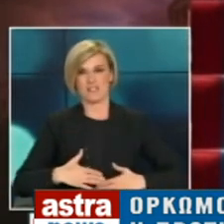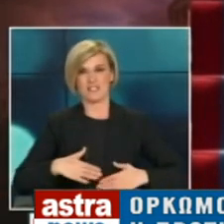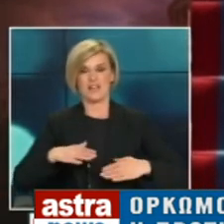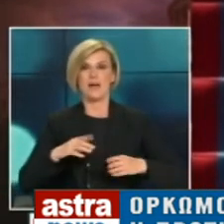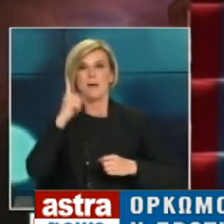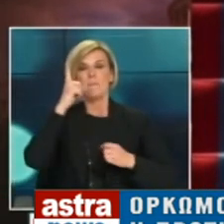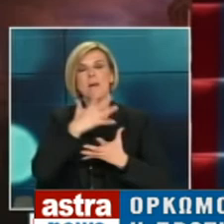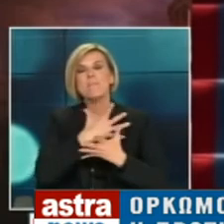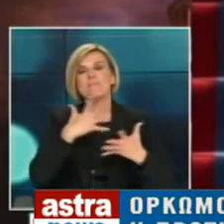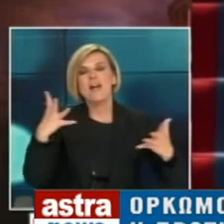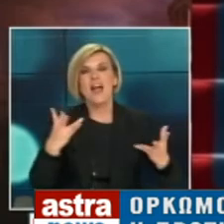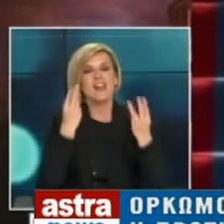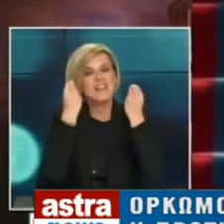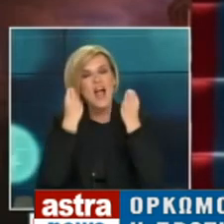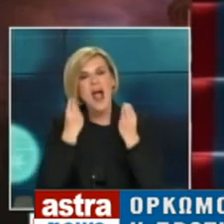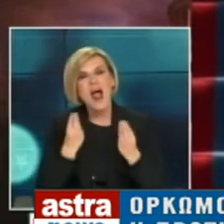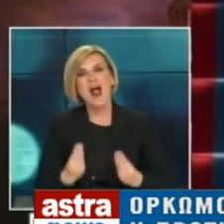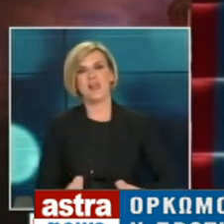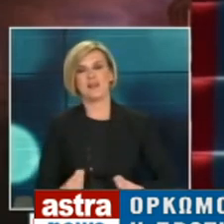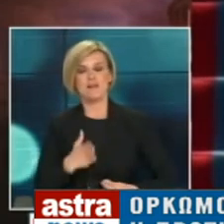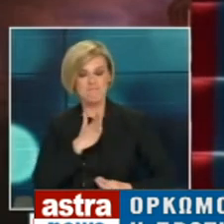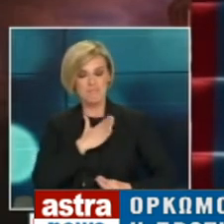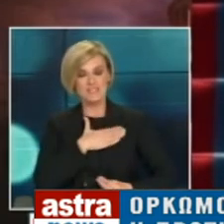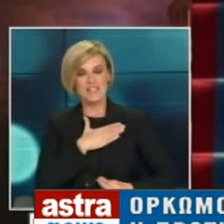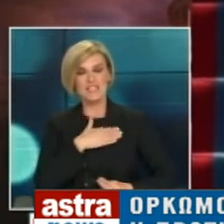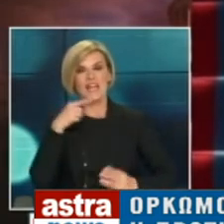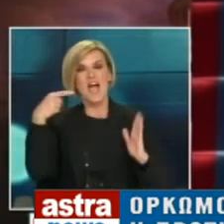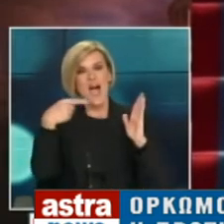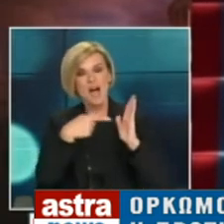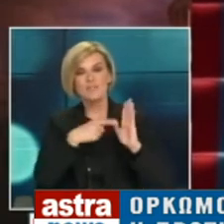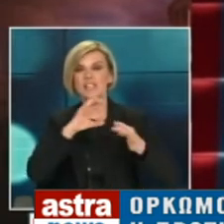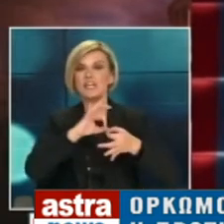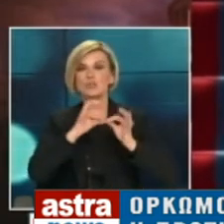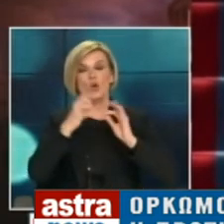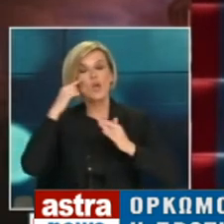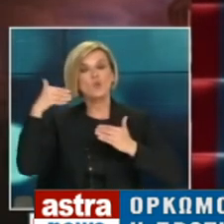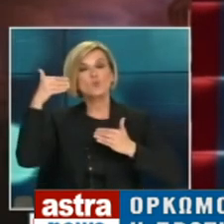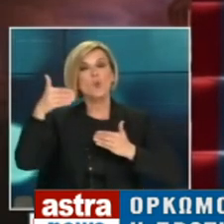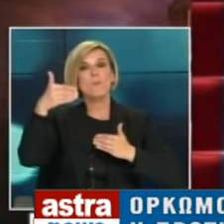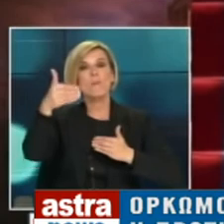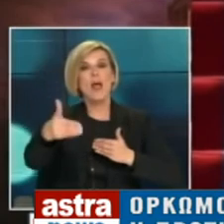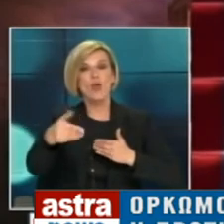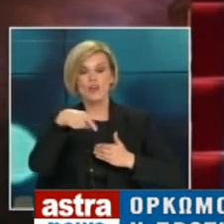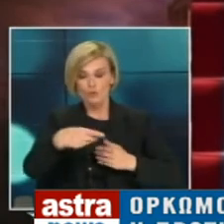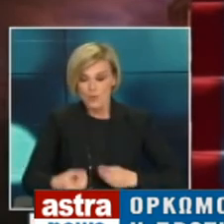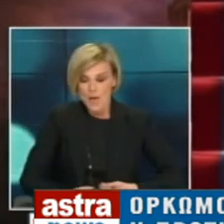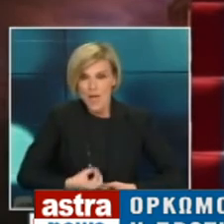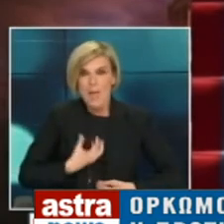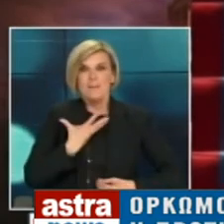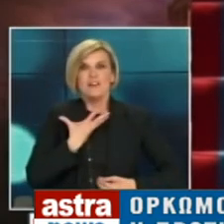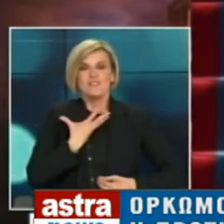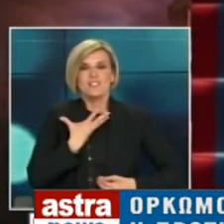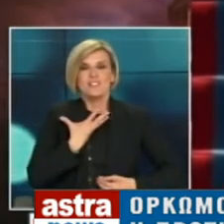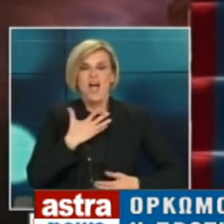μεγαλείου, μια ιστορία καλοσύνης. Ήθε αυτή να είναι η ιστορία του μέλλοντος, η ιστορία που θα μας εμπνεύσει και η